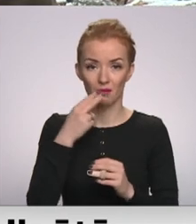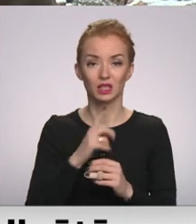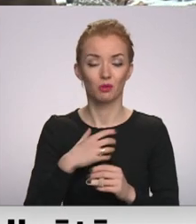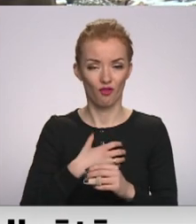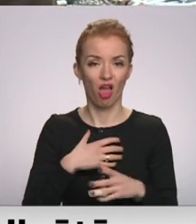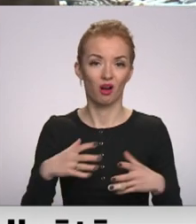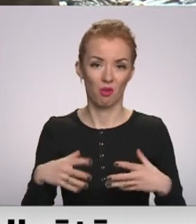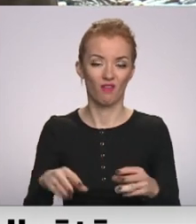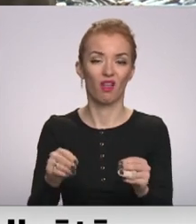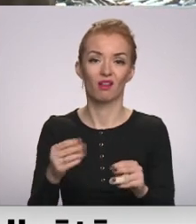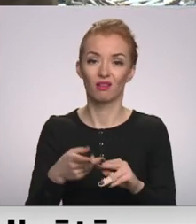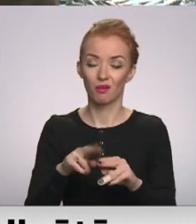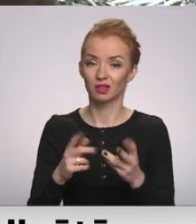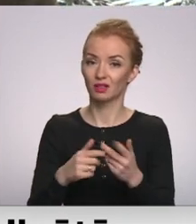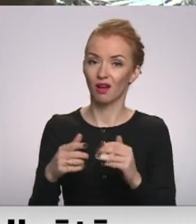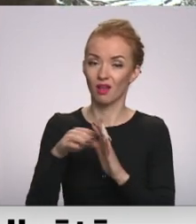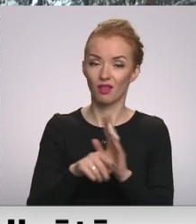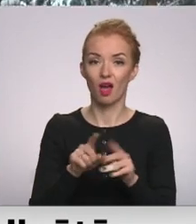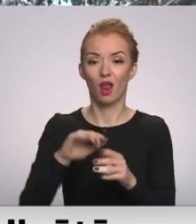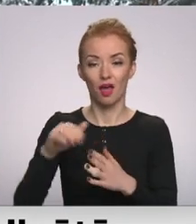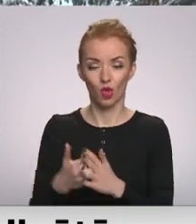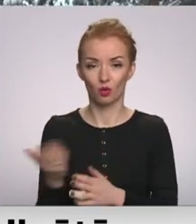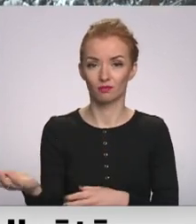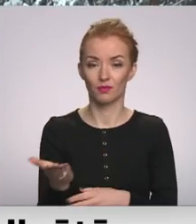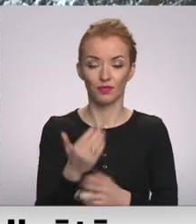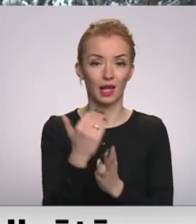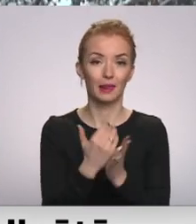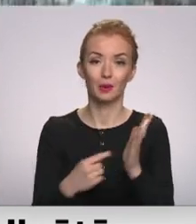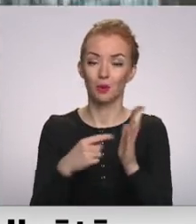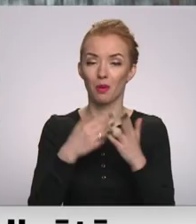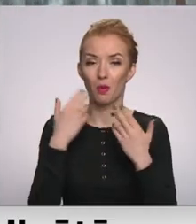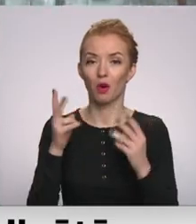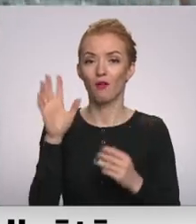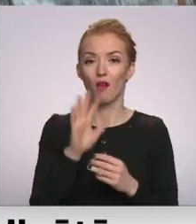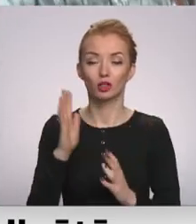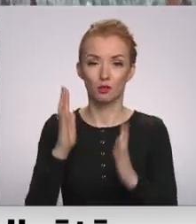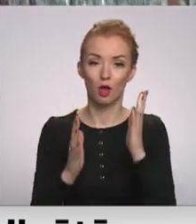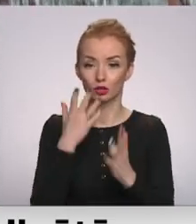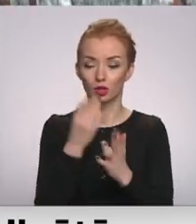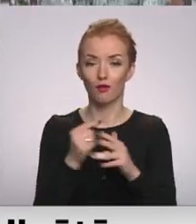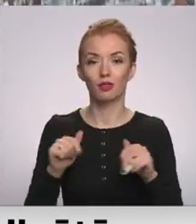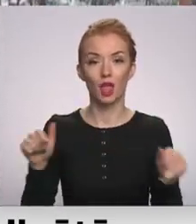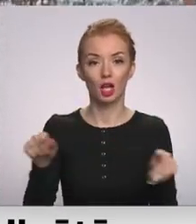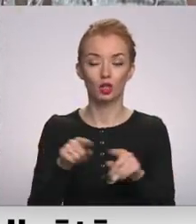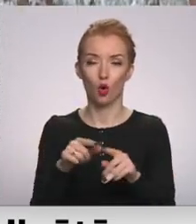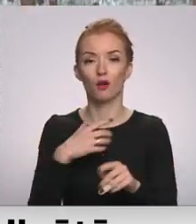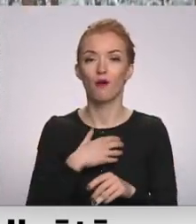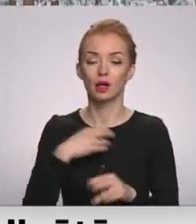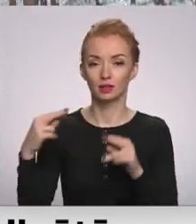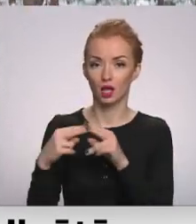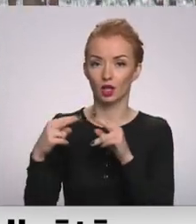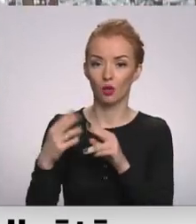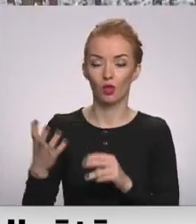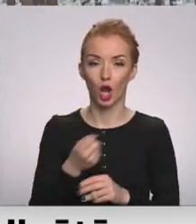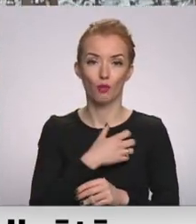jārealizē. Tā ir skaitā arī atjaunošanas sirds. Līkums neparedz, ka Latvijas valsts mežiem savā teritorijā veicamie darbi būtu jāsaskaņo